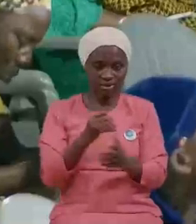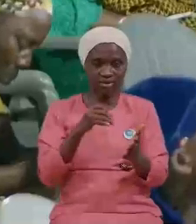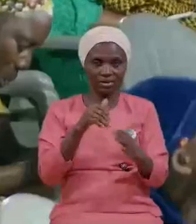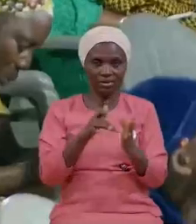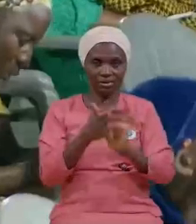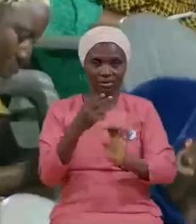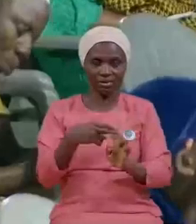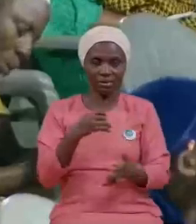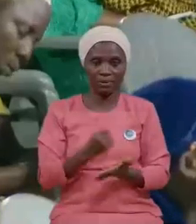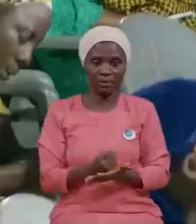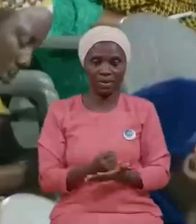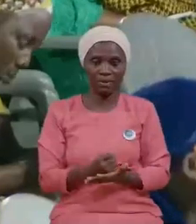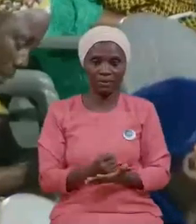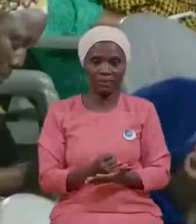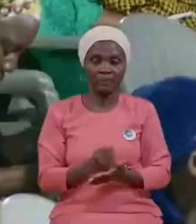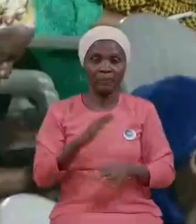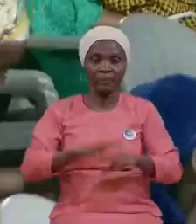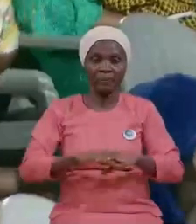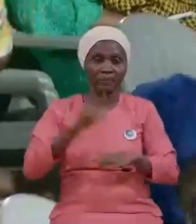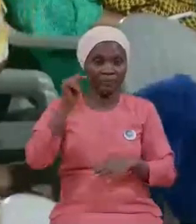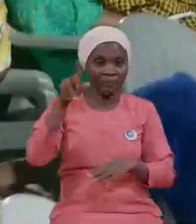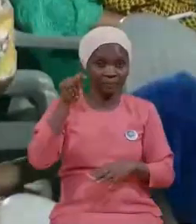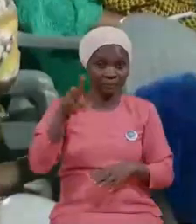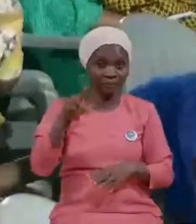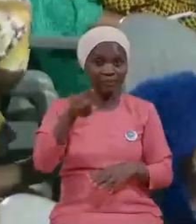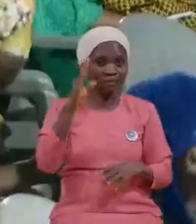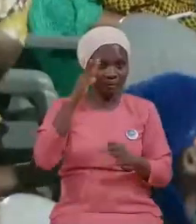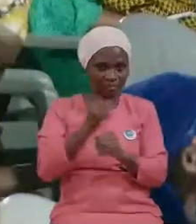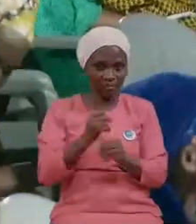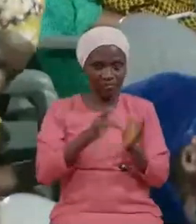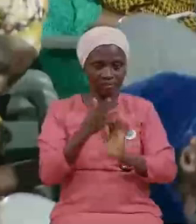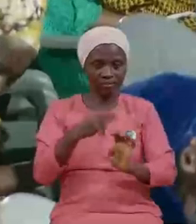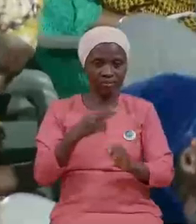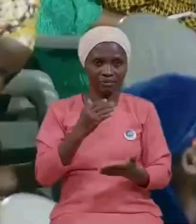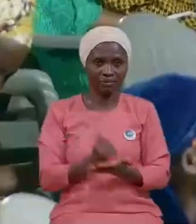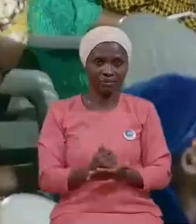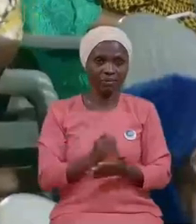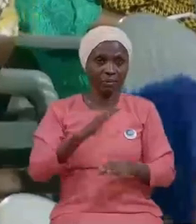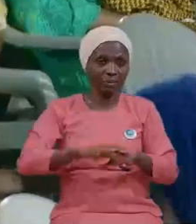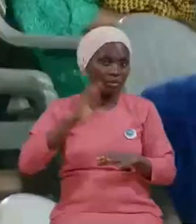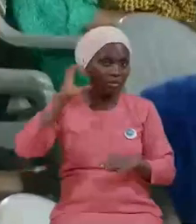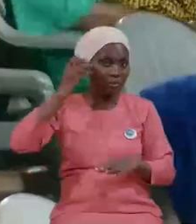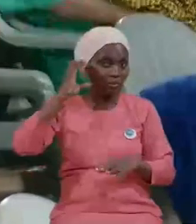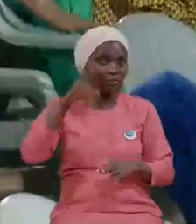Vous qui êtes à la suivez à la télévision, vous l'aurez. Vous qui suivez à la radio, vous l'aurez.